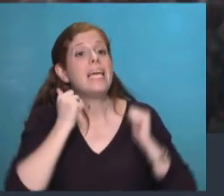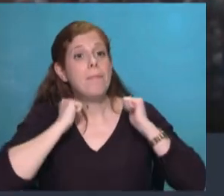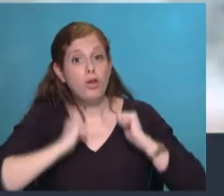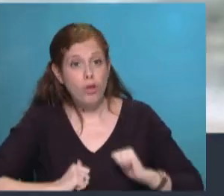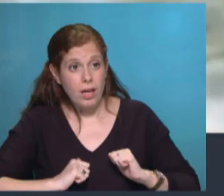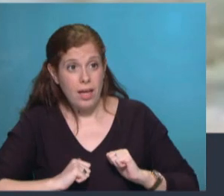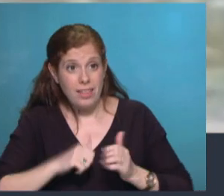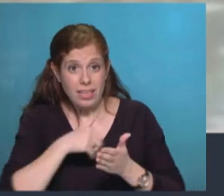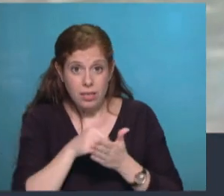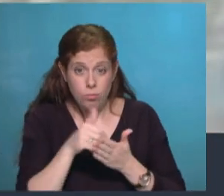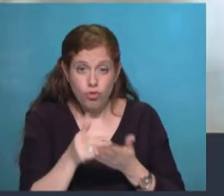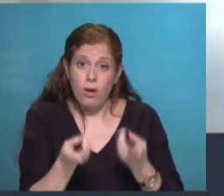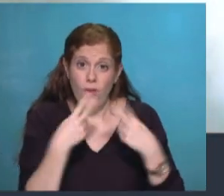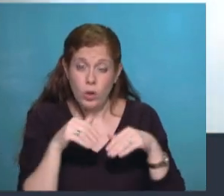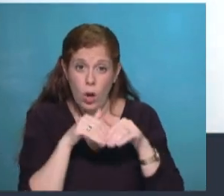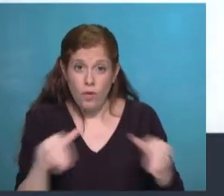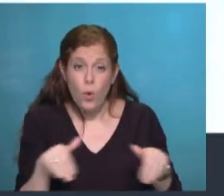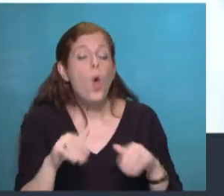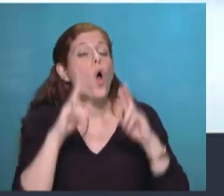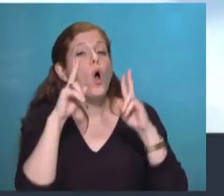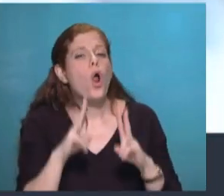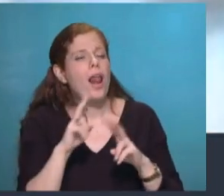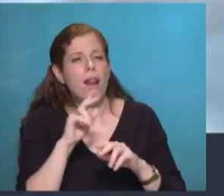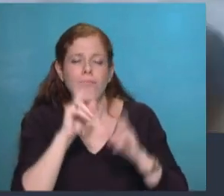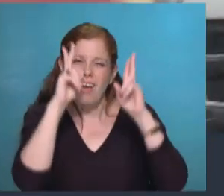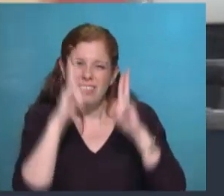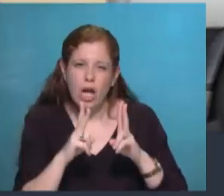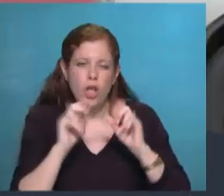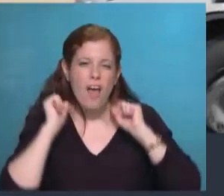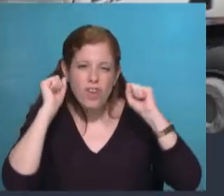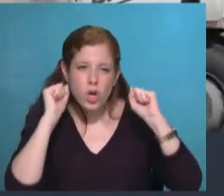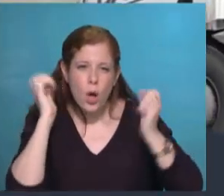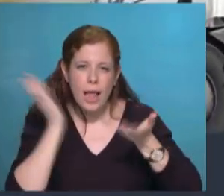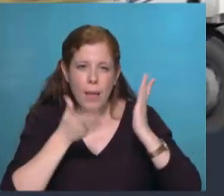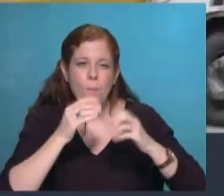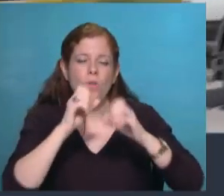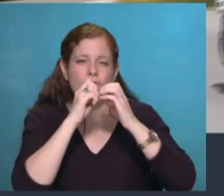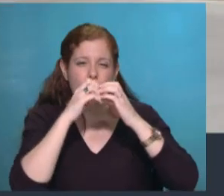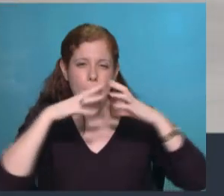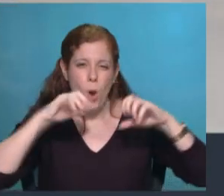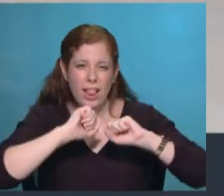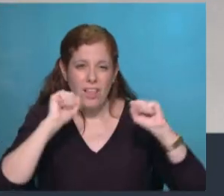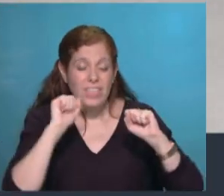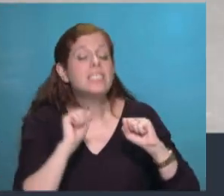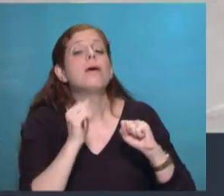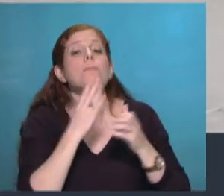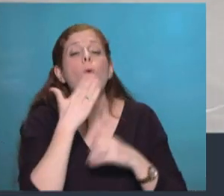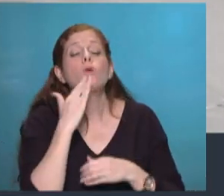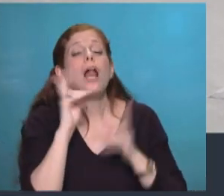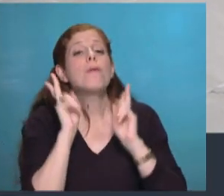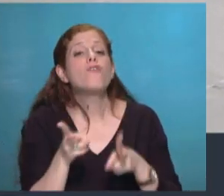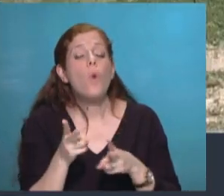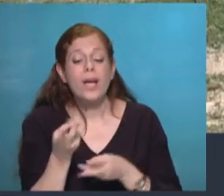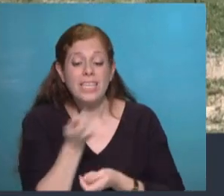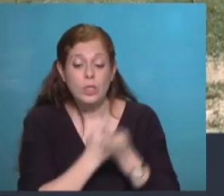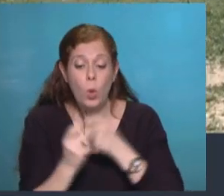לגבול, כולל הפסקת בלוני הנפץ וההפגנות האלימות, בירושלים יאפשרו להגדיל את הסחורות שנכנסות